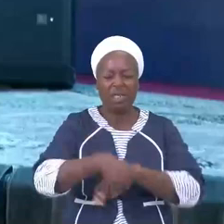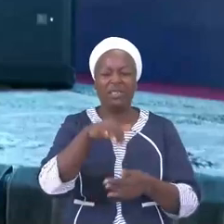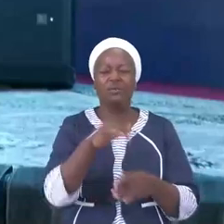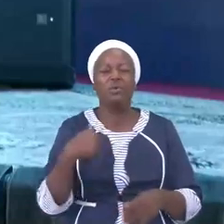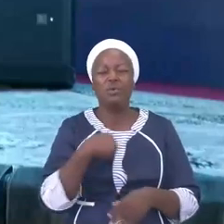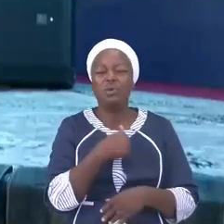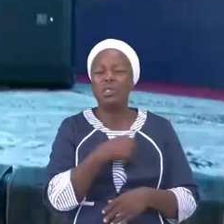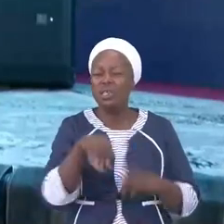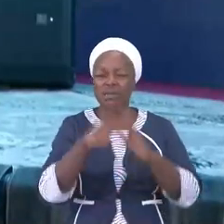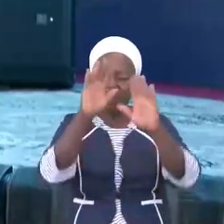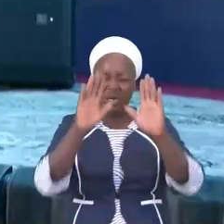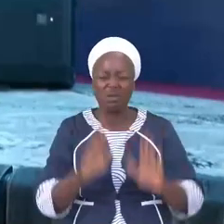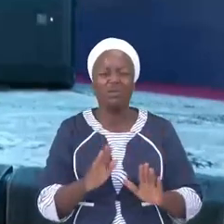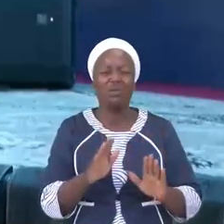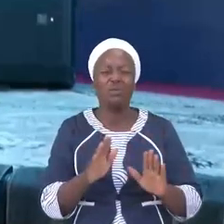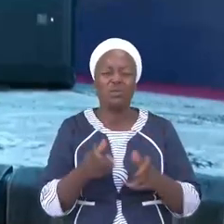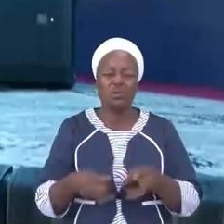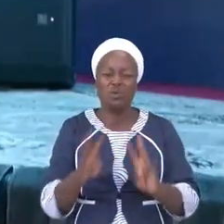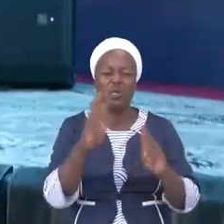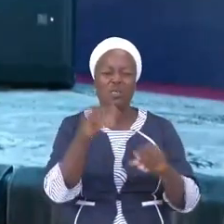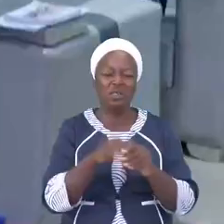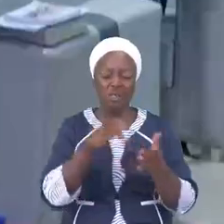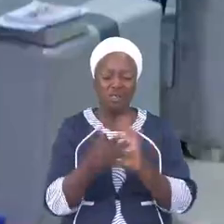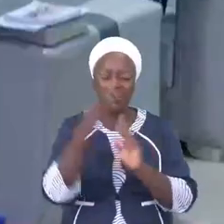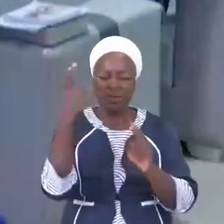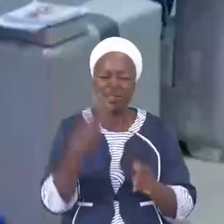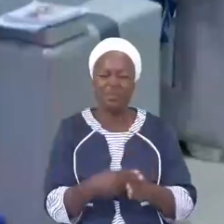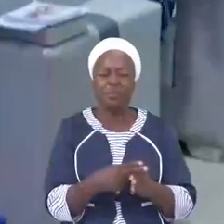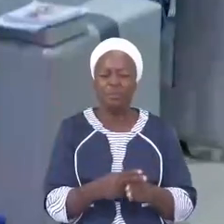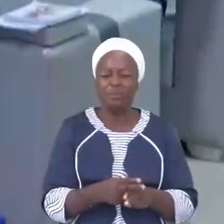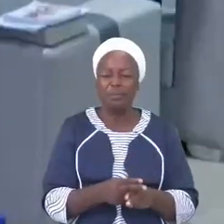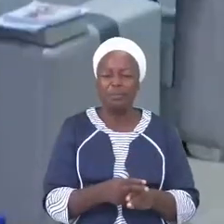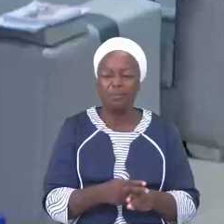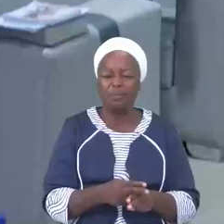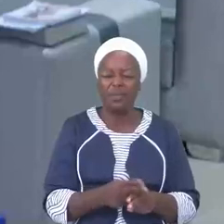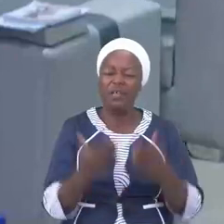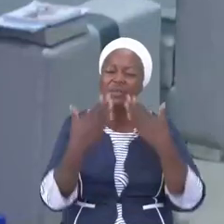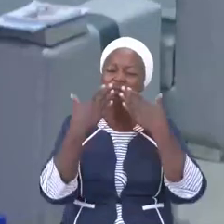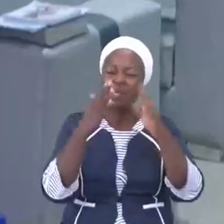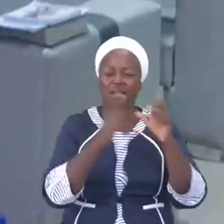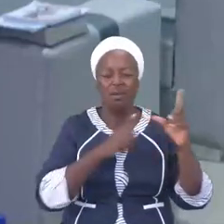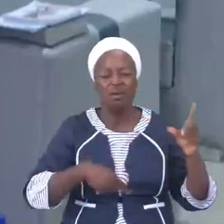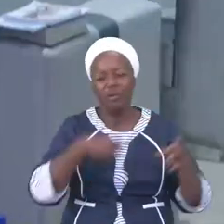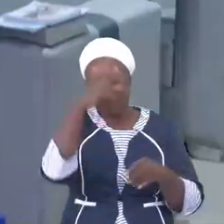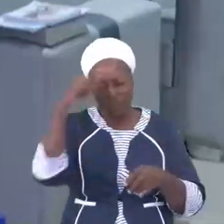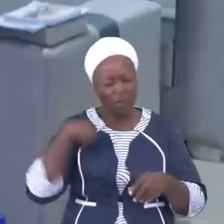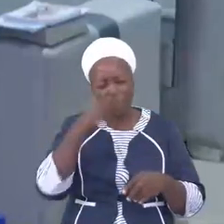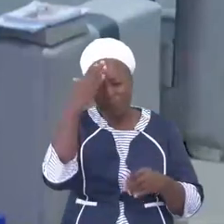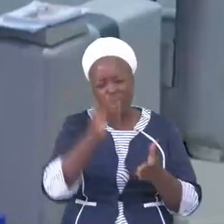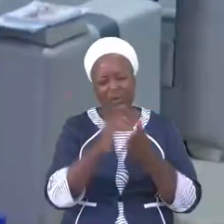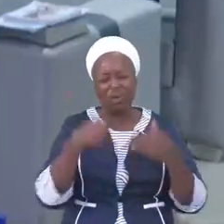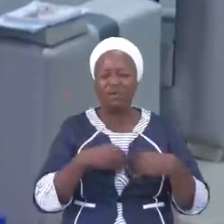façon miraculeuse au nom de Jésus. Merci Seigneur pour l'exaucement. Au nom